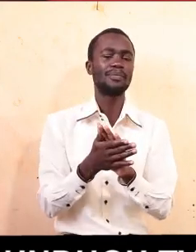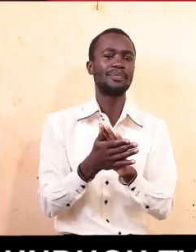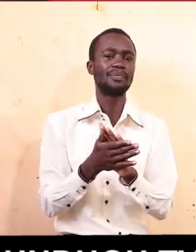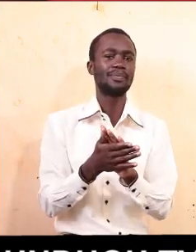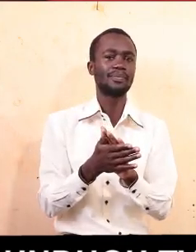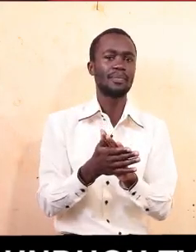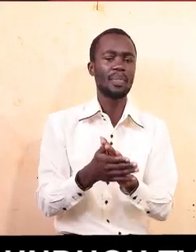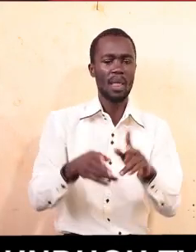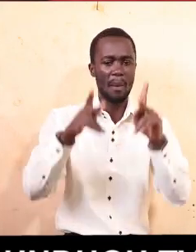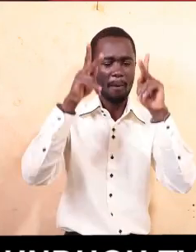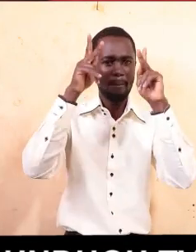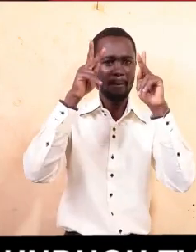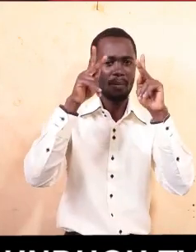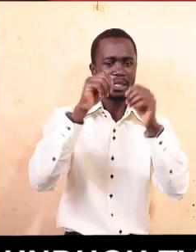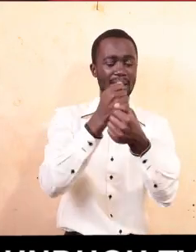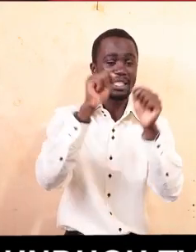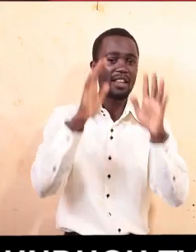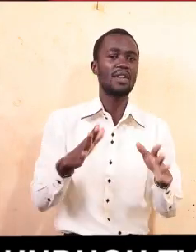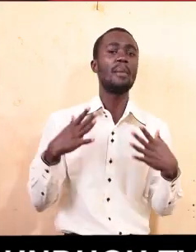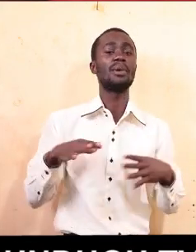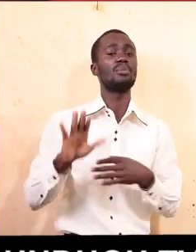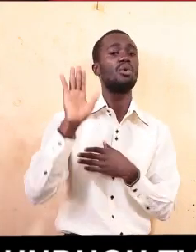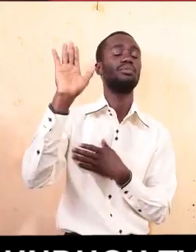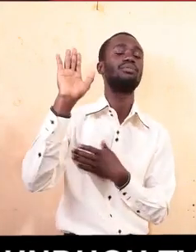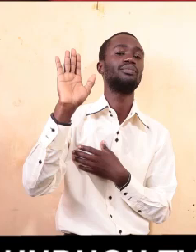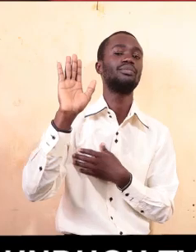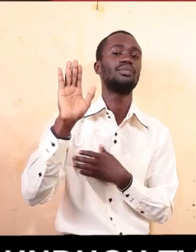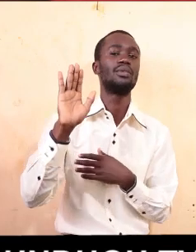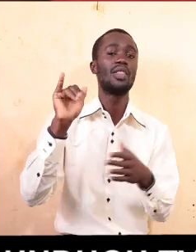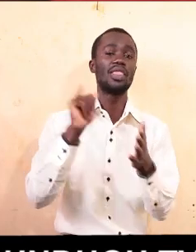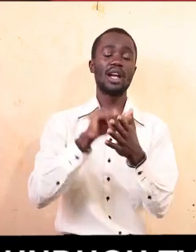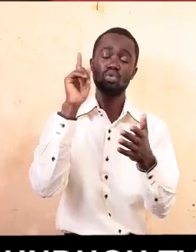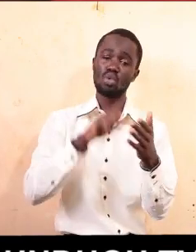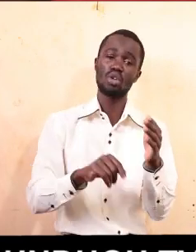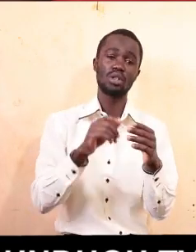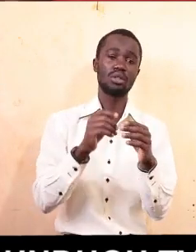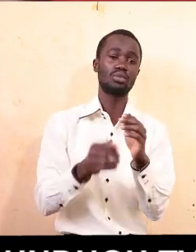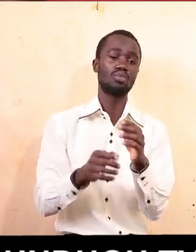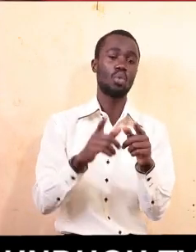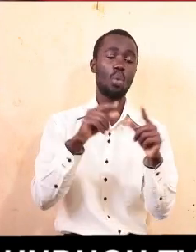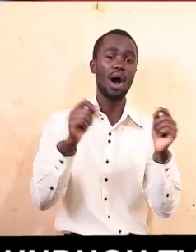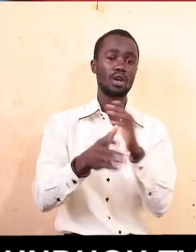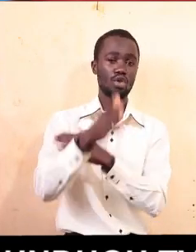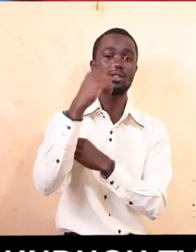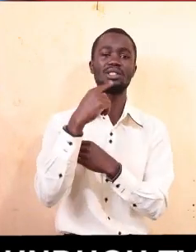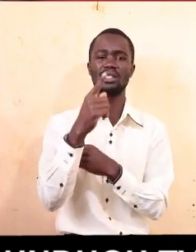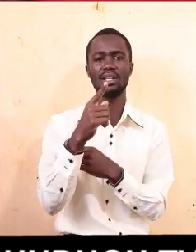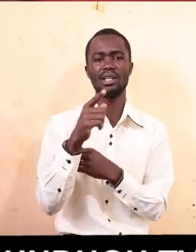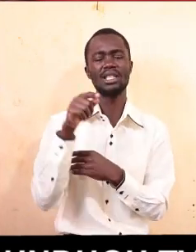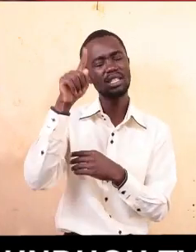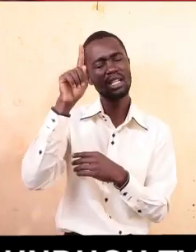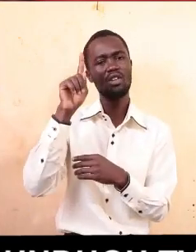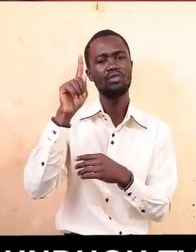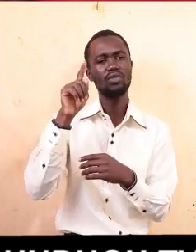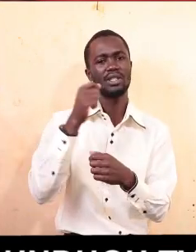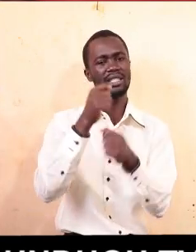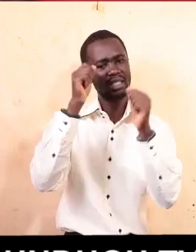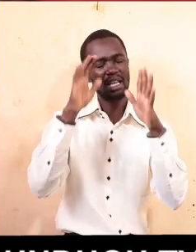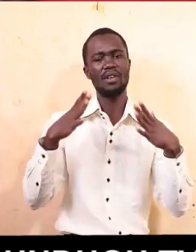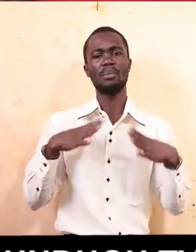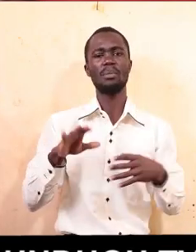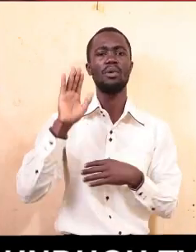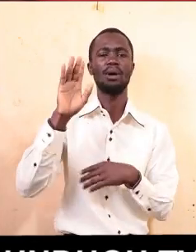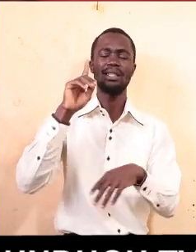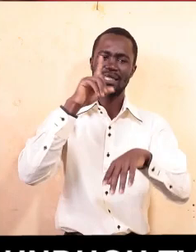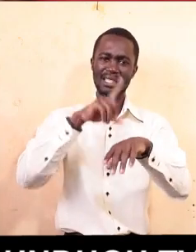na ngome ya watu wake. Hivyo ndivyo anasema, kimbilio na ngome. Wakati wa hii